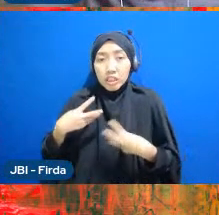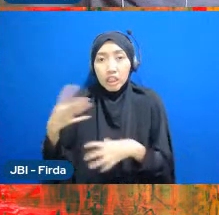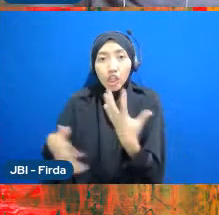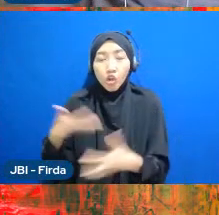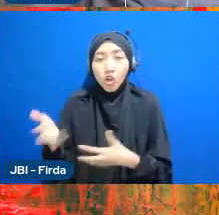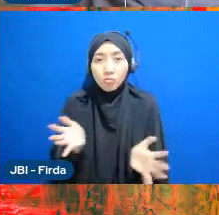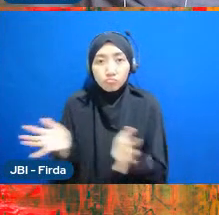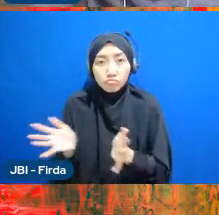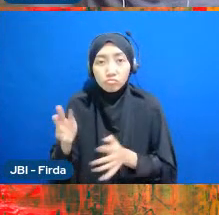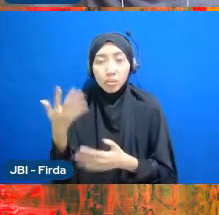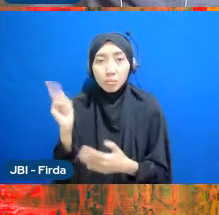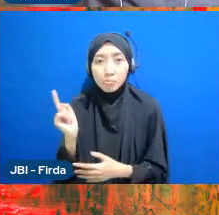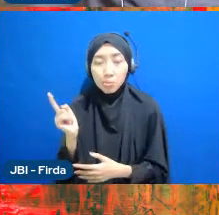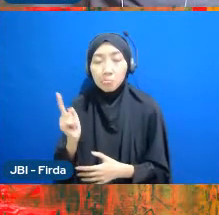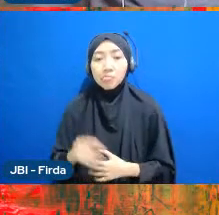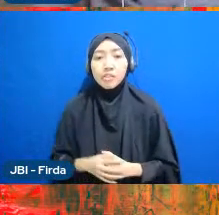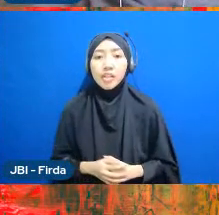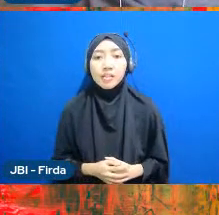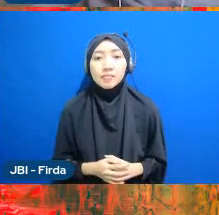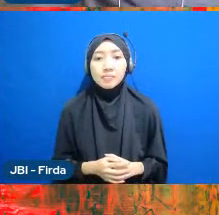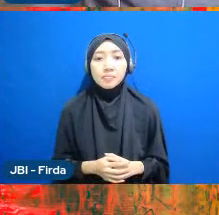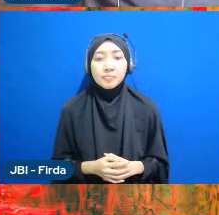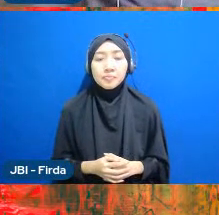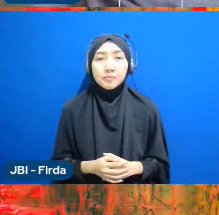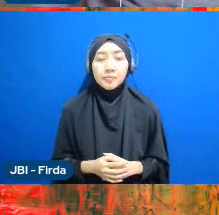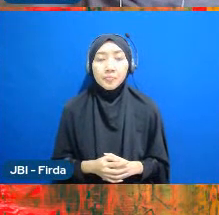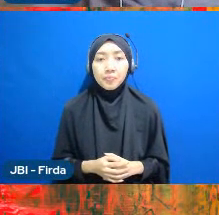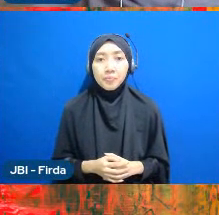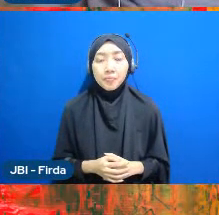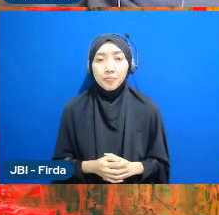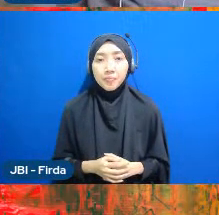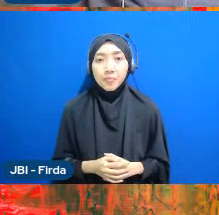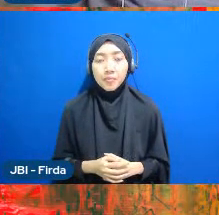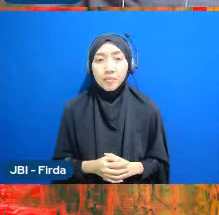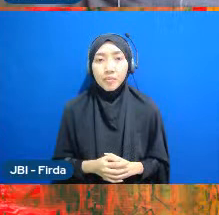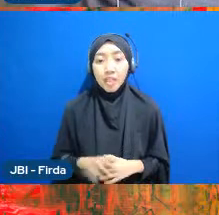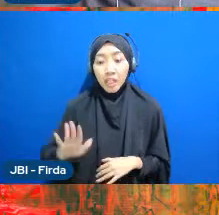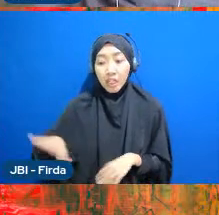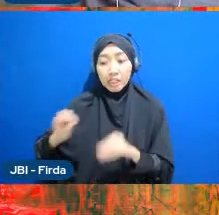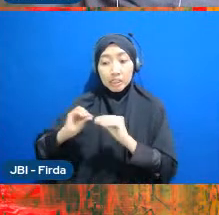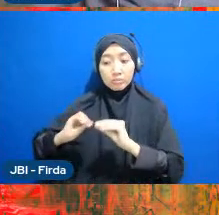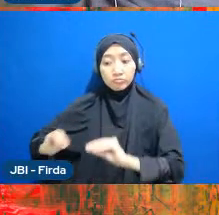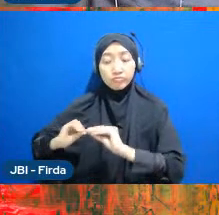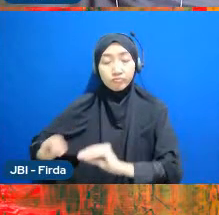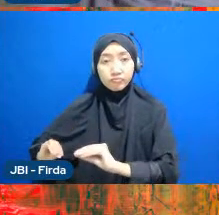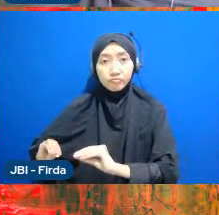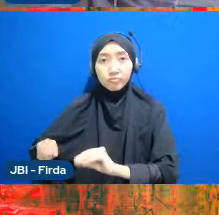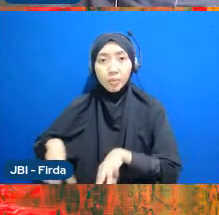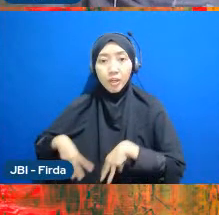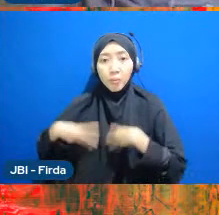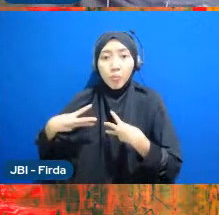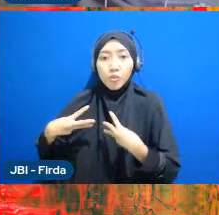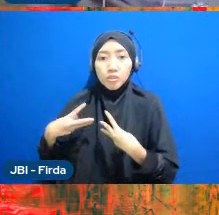paling penting adalah bagaimana mengajarkan anak cara mengelola emosinya dengan baik dan penutup.